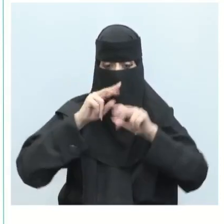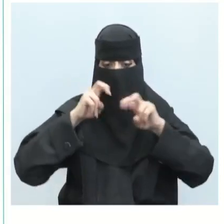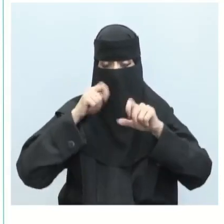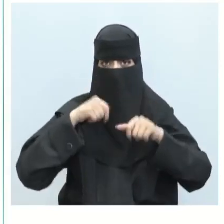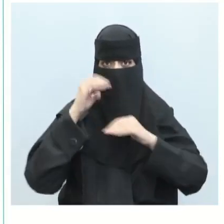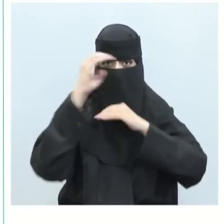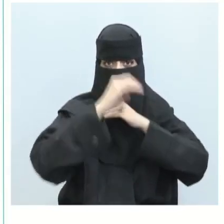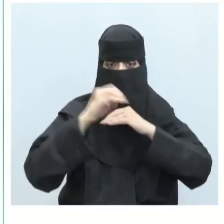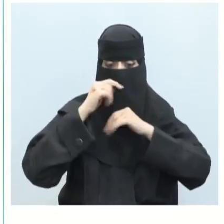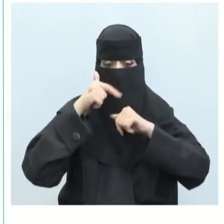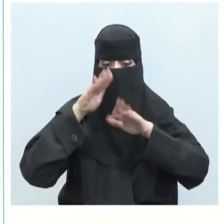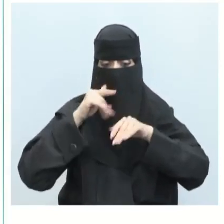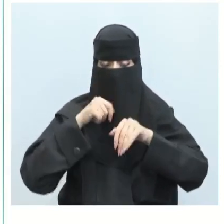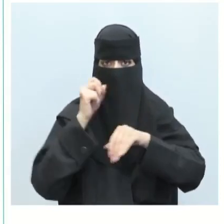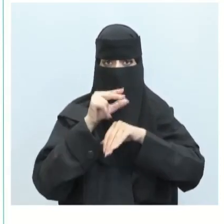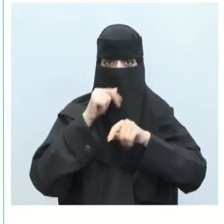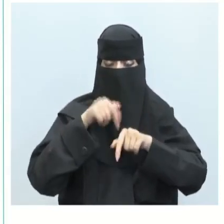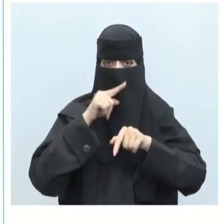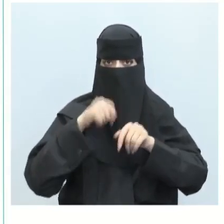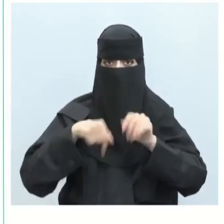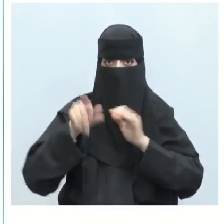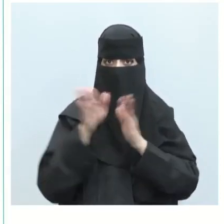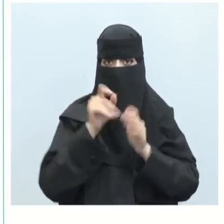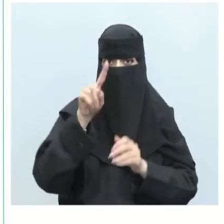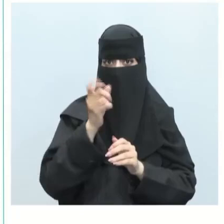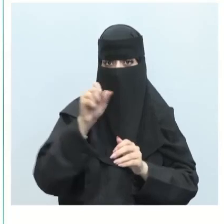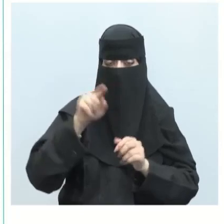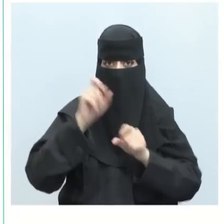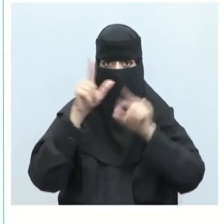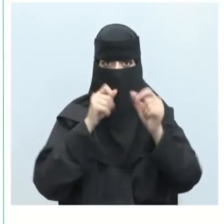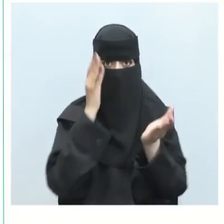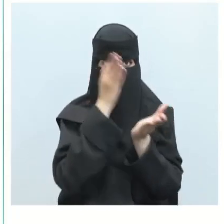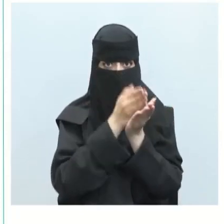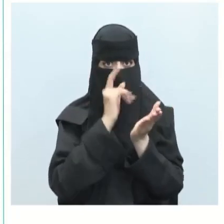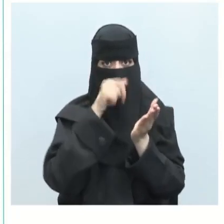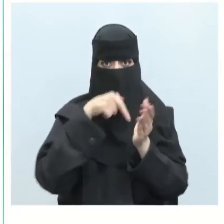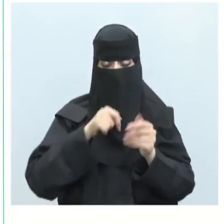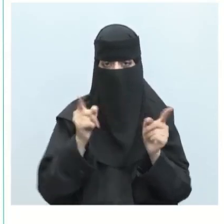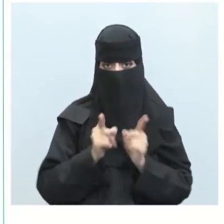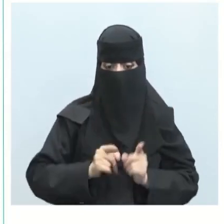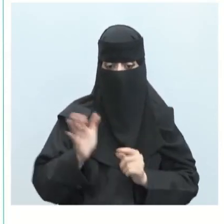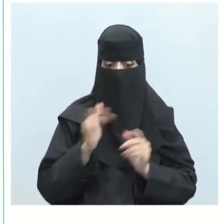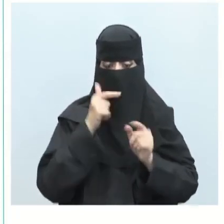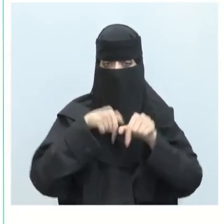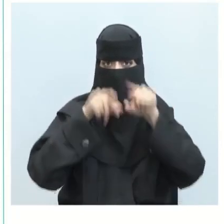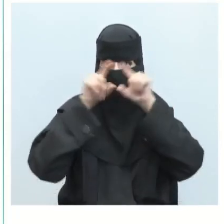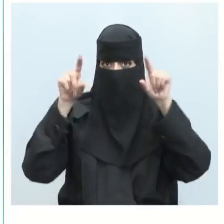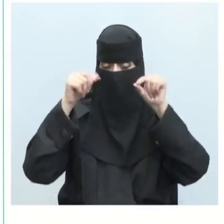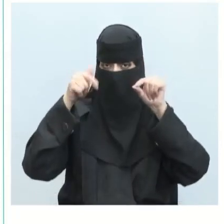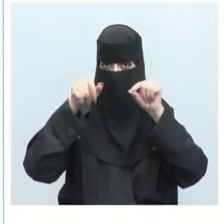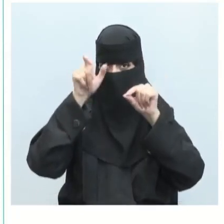جوجل ايضا تعلمنا على بروتوكول الانترنت للوجهه وعرفنا كيف نقوم بتحديده في لوحه